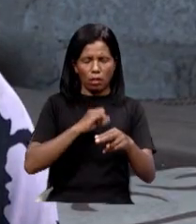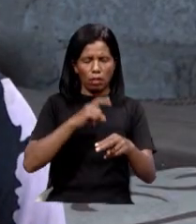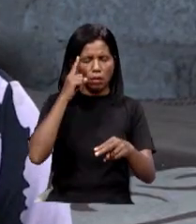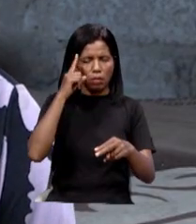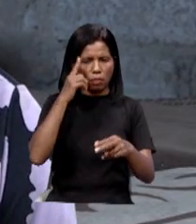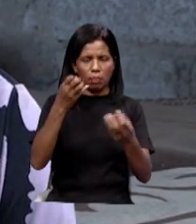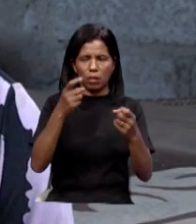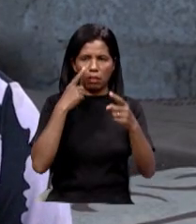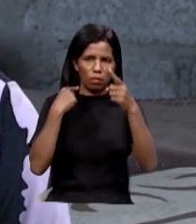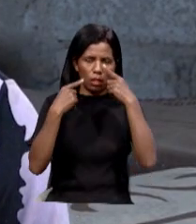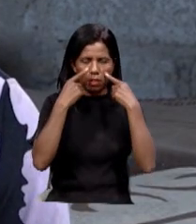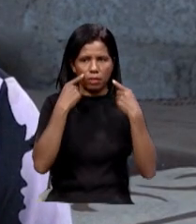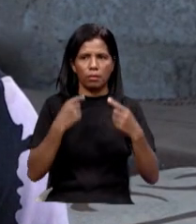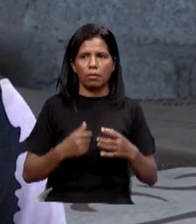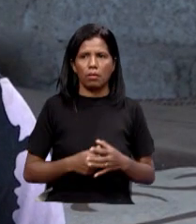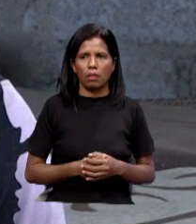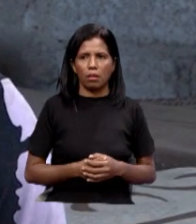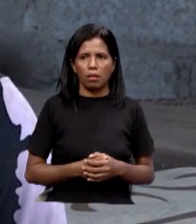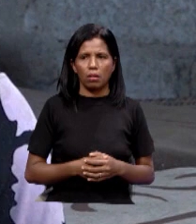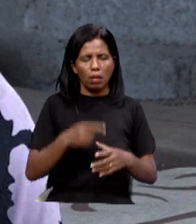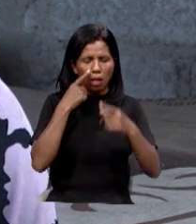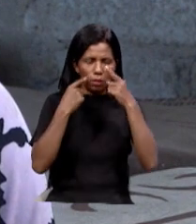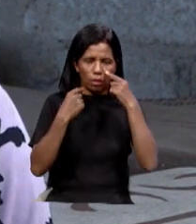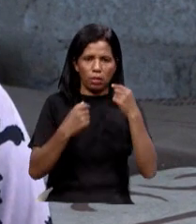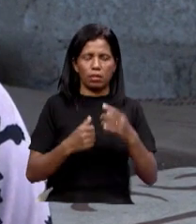kan. Matur mata ke.